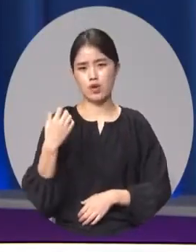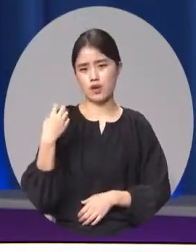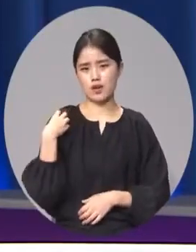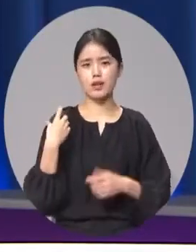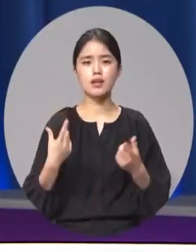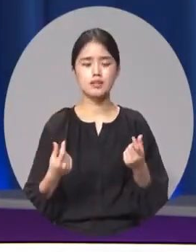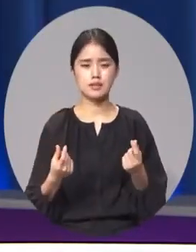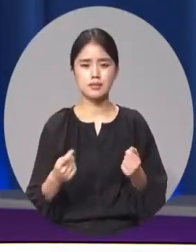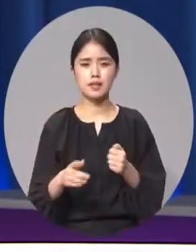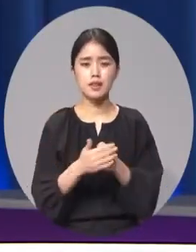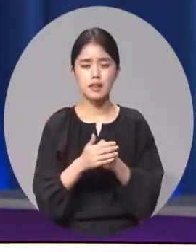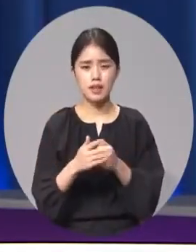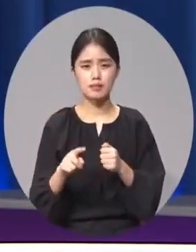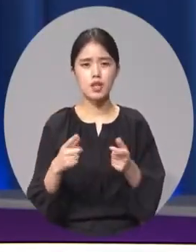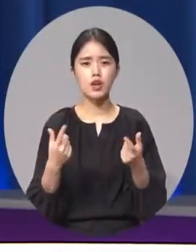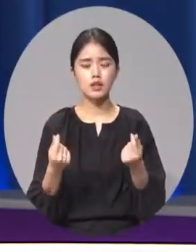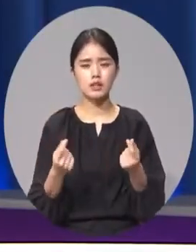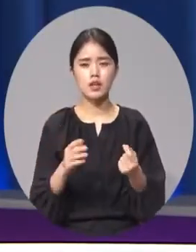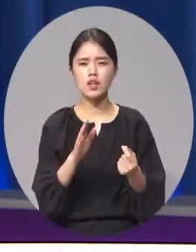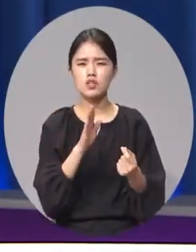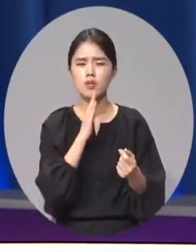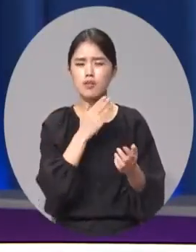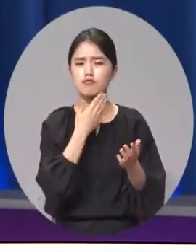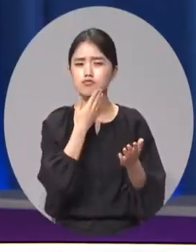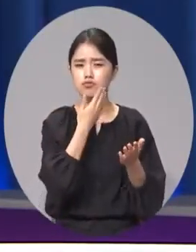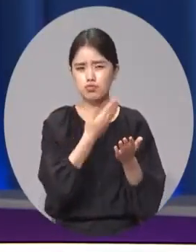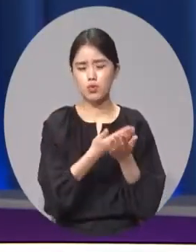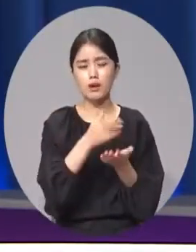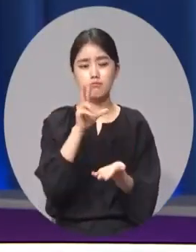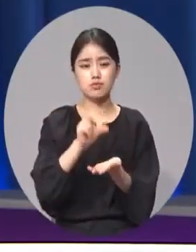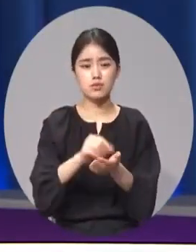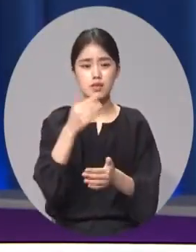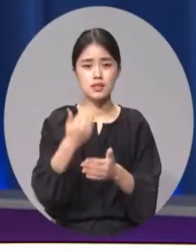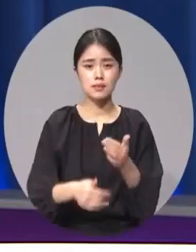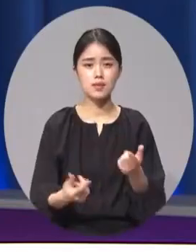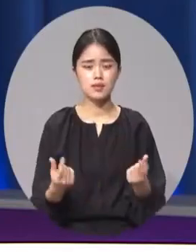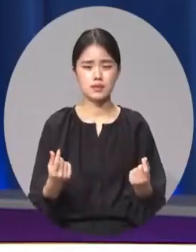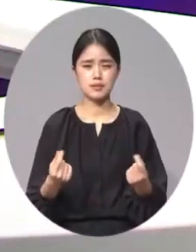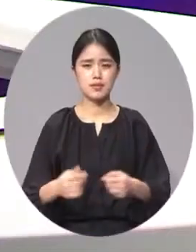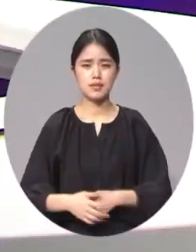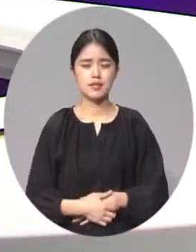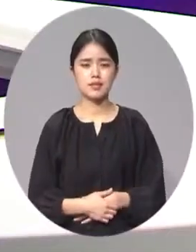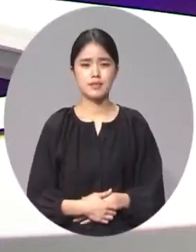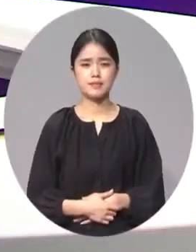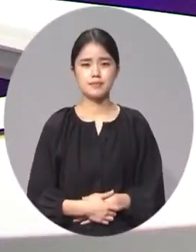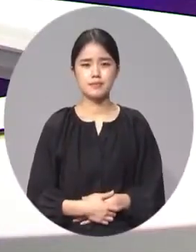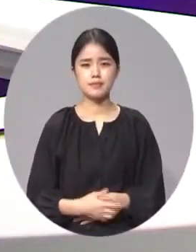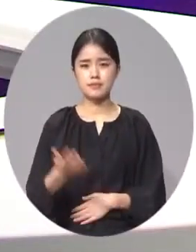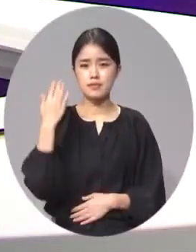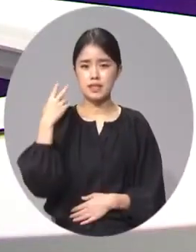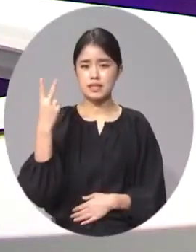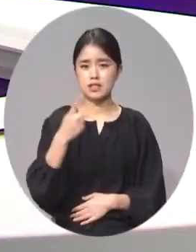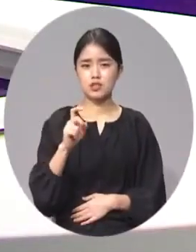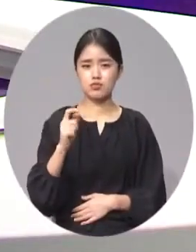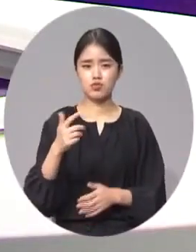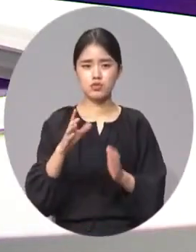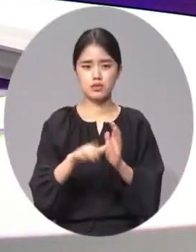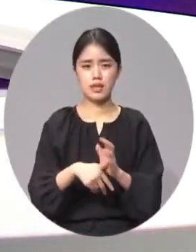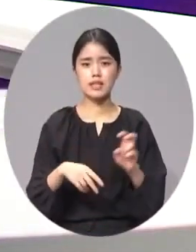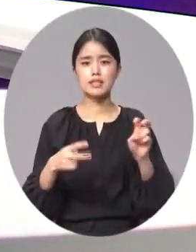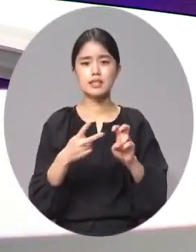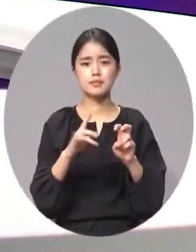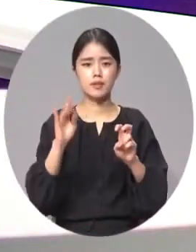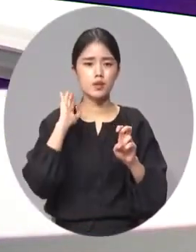그런 것들이 정말로 중요한 과제가 되어야 된다는 거죠 음 지난 2016년에 20대